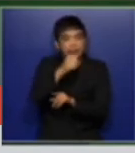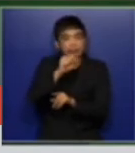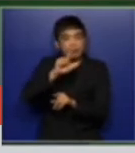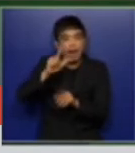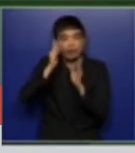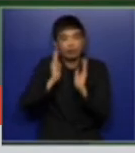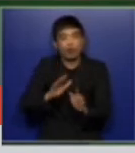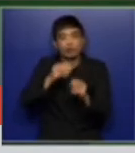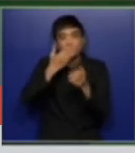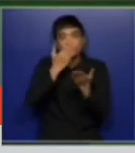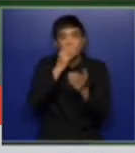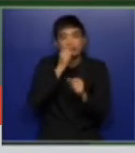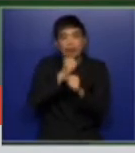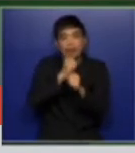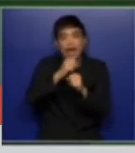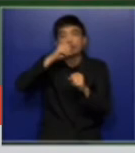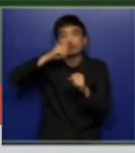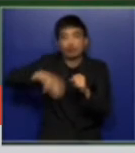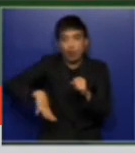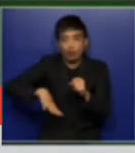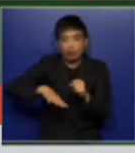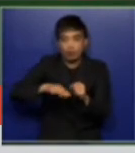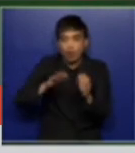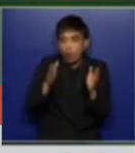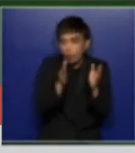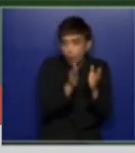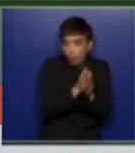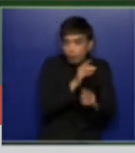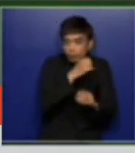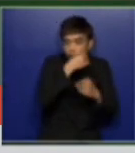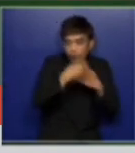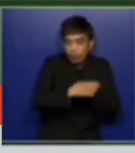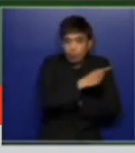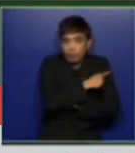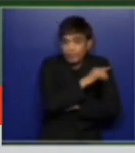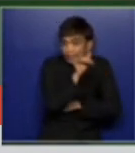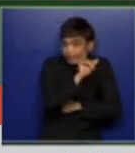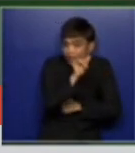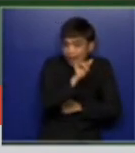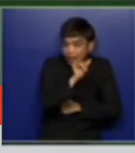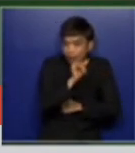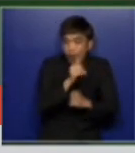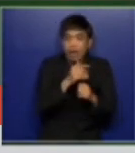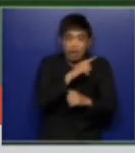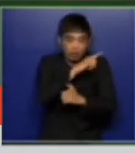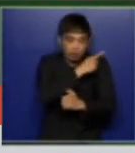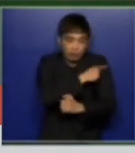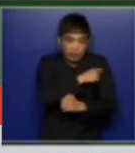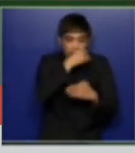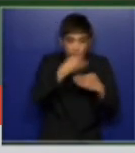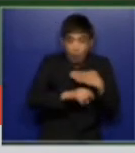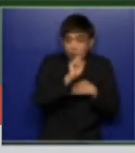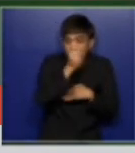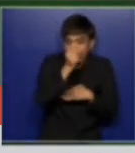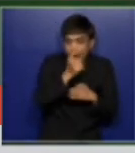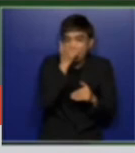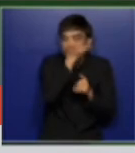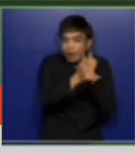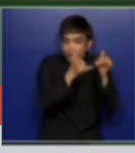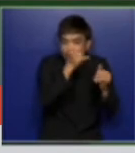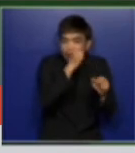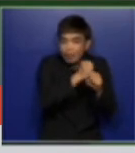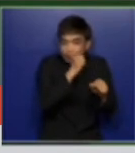ขนี้ยังไม่รวมบัณฑิตที่จะจบใหม่ที่จะเป็นแรงงานออกสู่ตลาดแรงงานนั้น 400,000 กว่าอัตรา